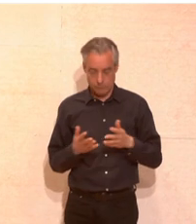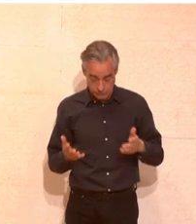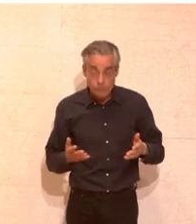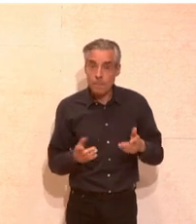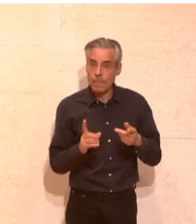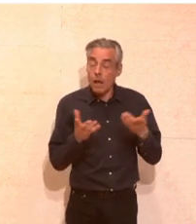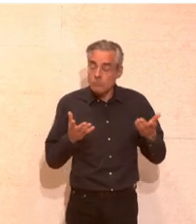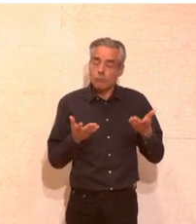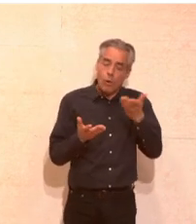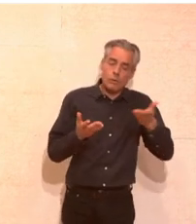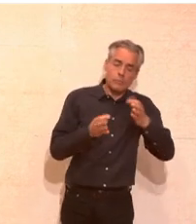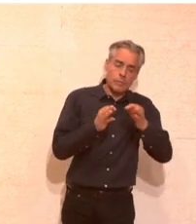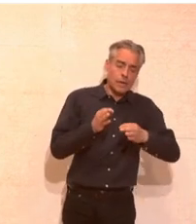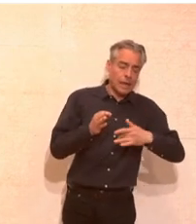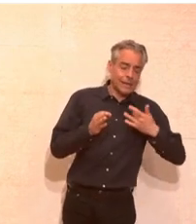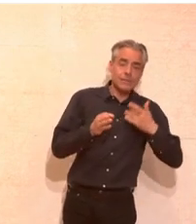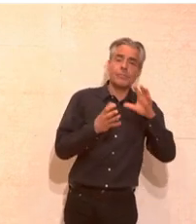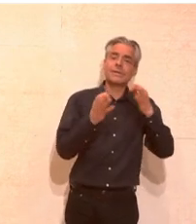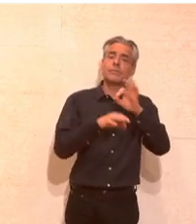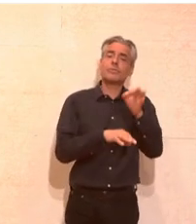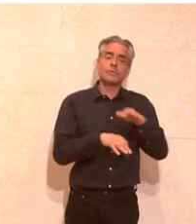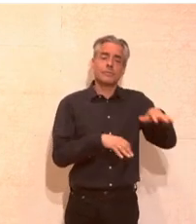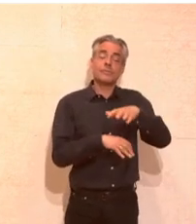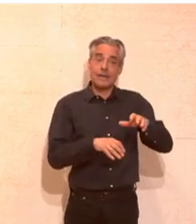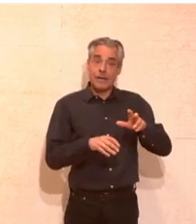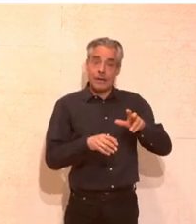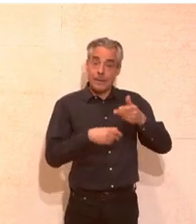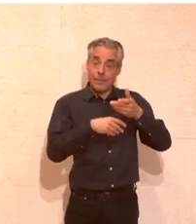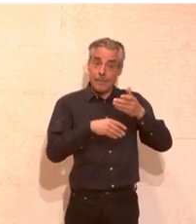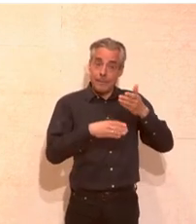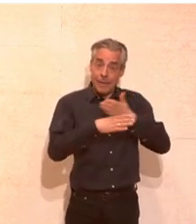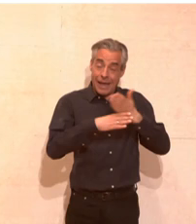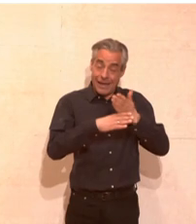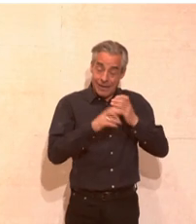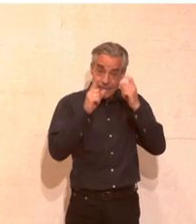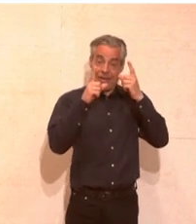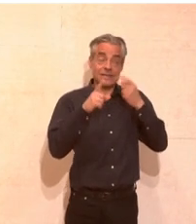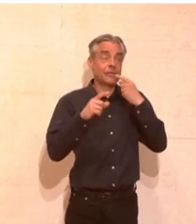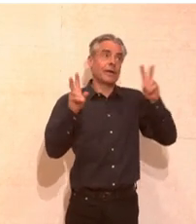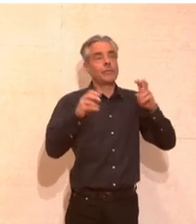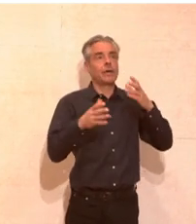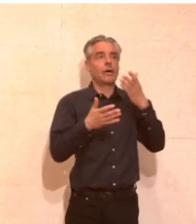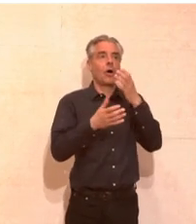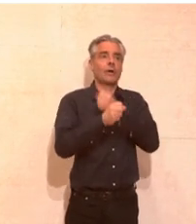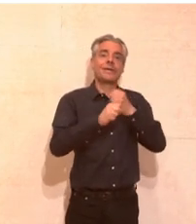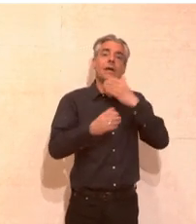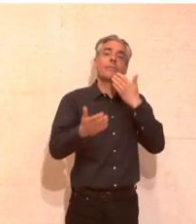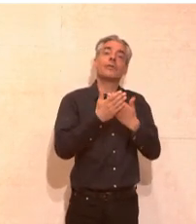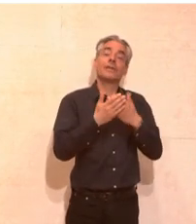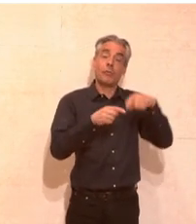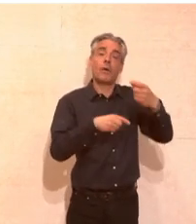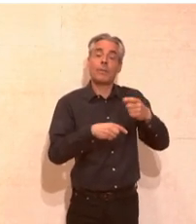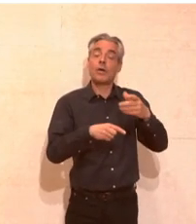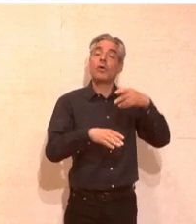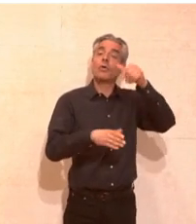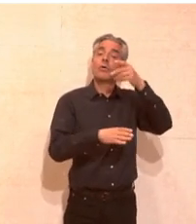Ce qui était intéressant aussi, c'est que 10% d'entre eux prévoyaient cet éveil et prenaient en quelque sorte rendez-vous avec les copains pour se réveiller en